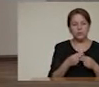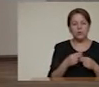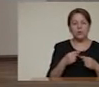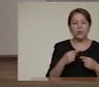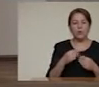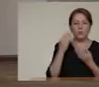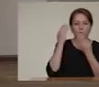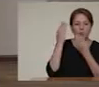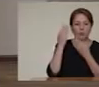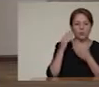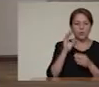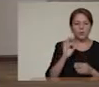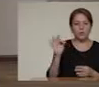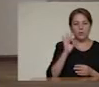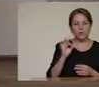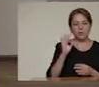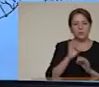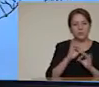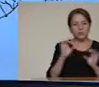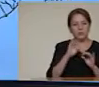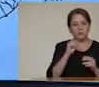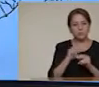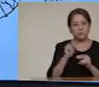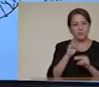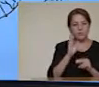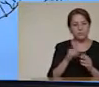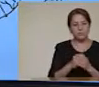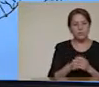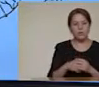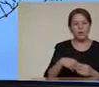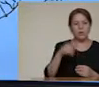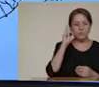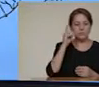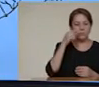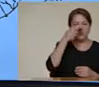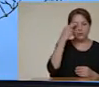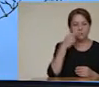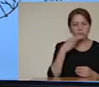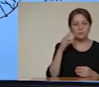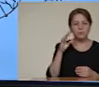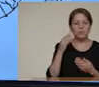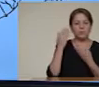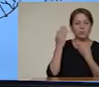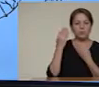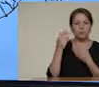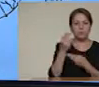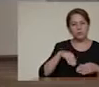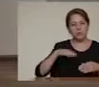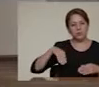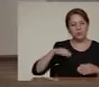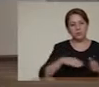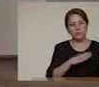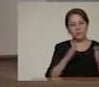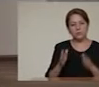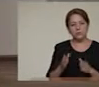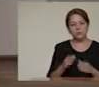xudolari haqida batafsil ma'lumotga ega bo'lasiz. Aynan qadimgi Rim ilohlarini tasviri ifodalangan ekan.